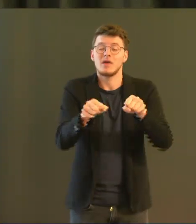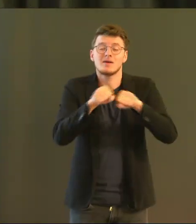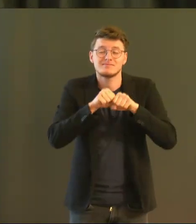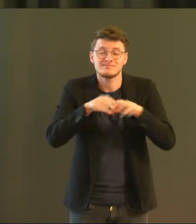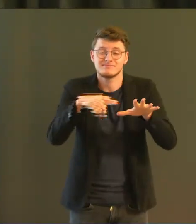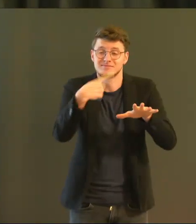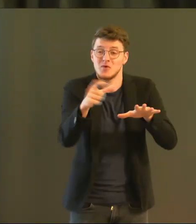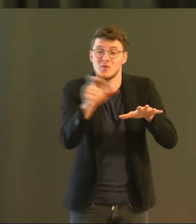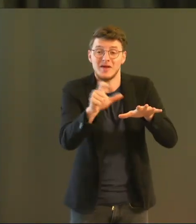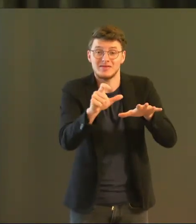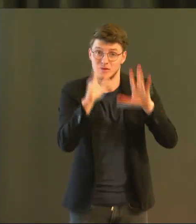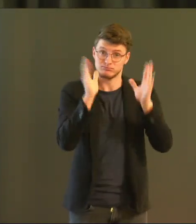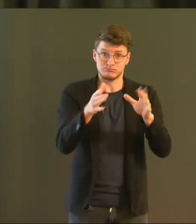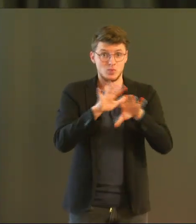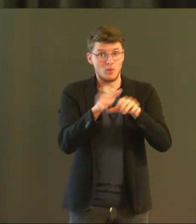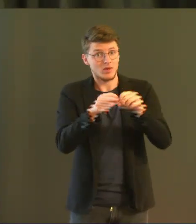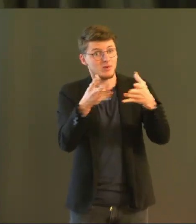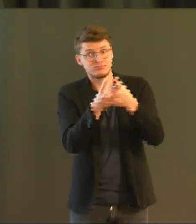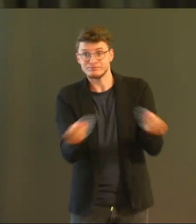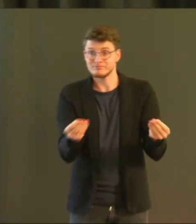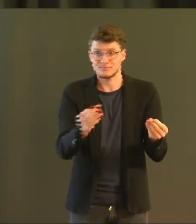week-ends à